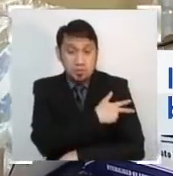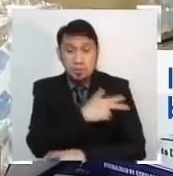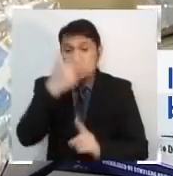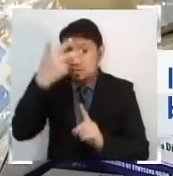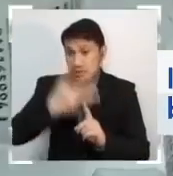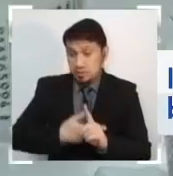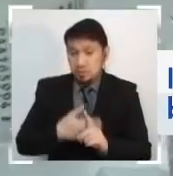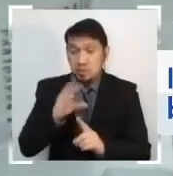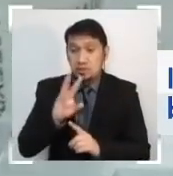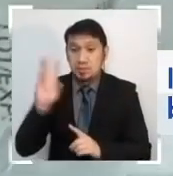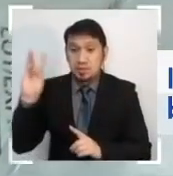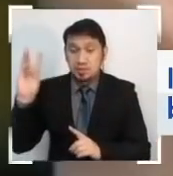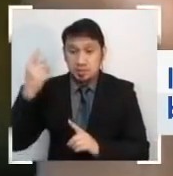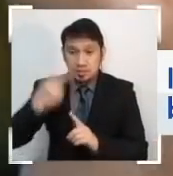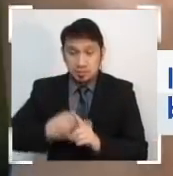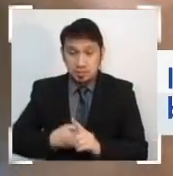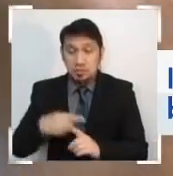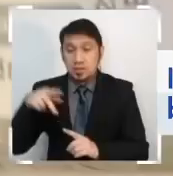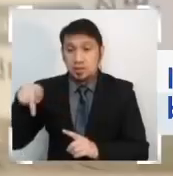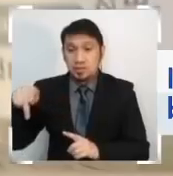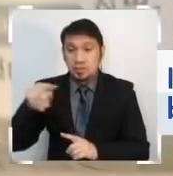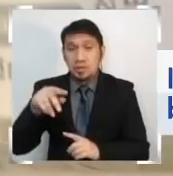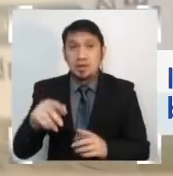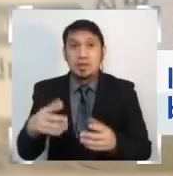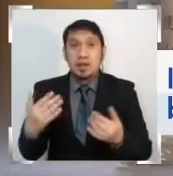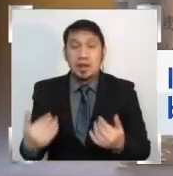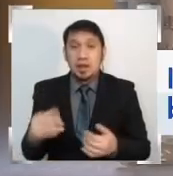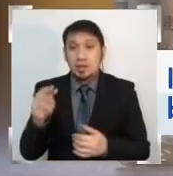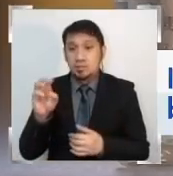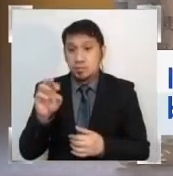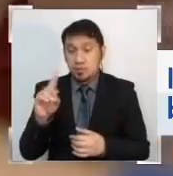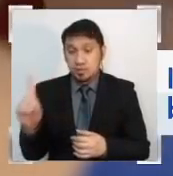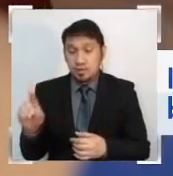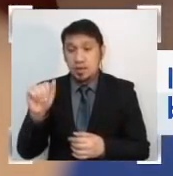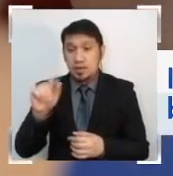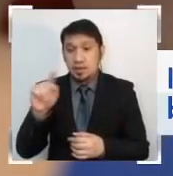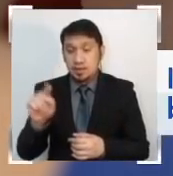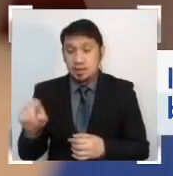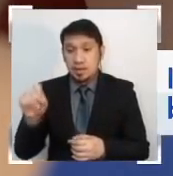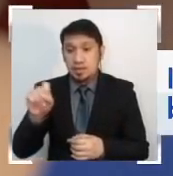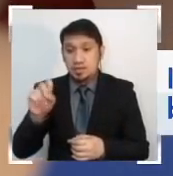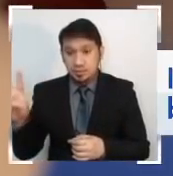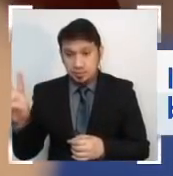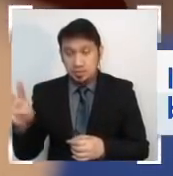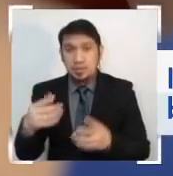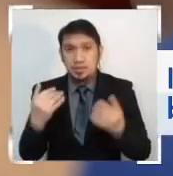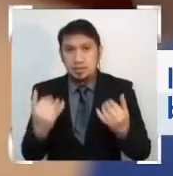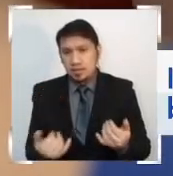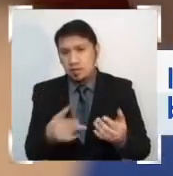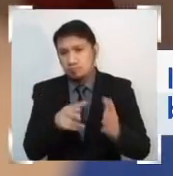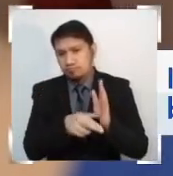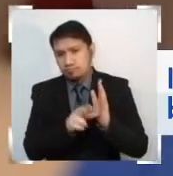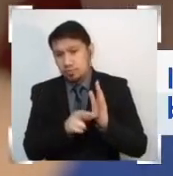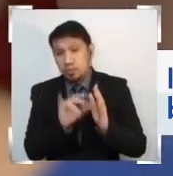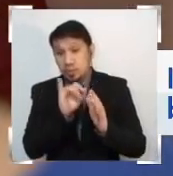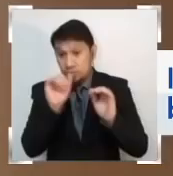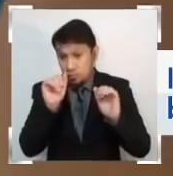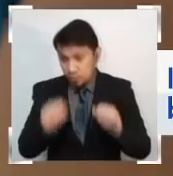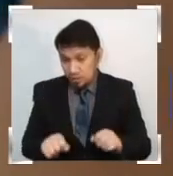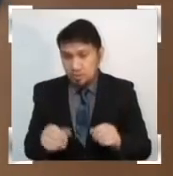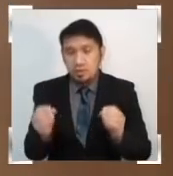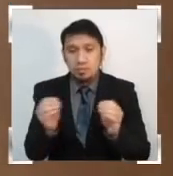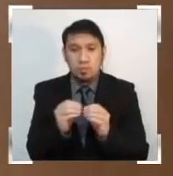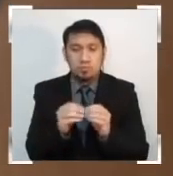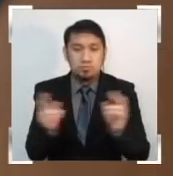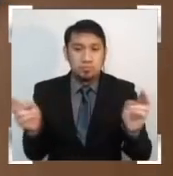para sa second dose ng Pfizer, Moderna, AstraZeneca at Sinovac, pinag-aaralan din kung pwedeng iksian. Ako